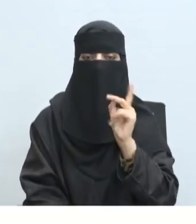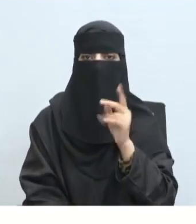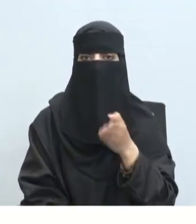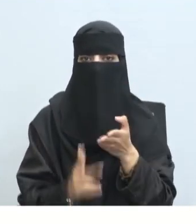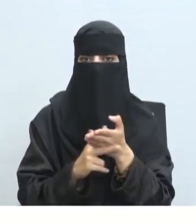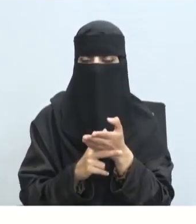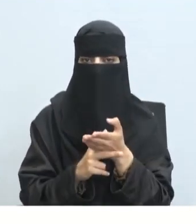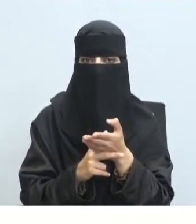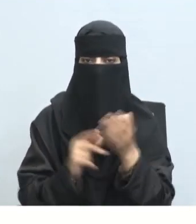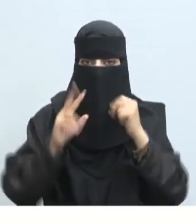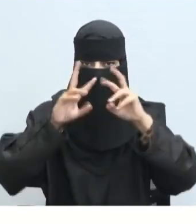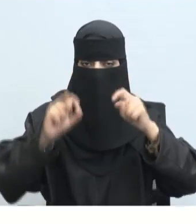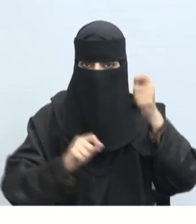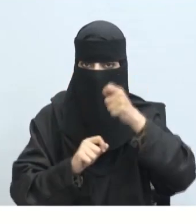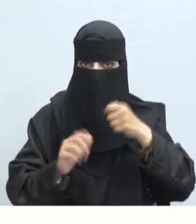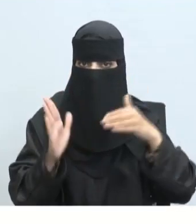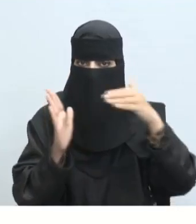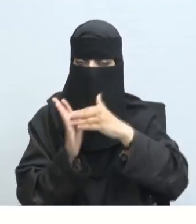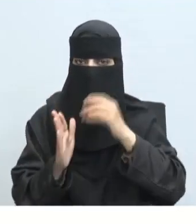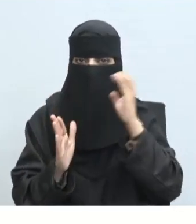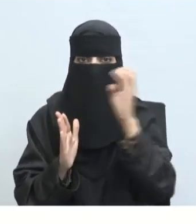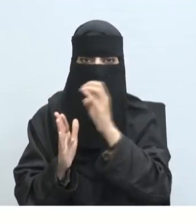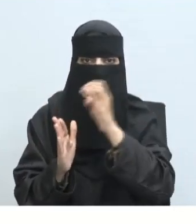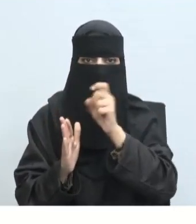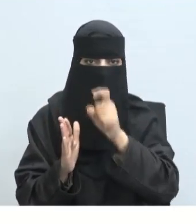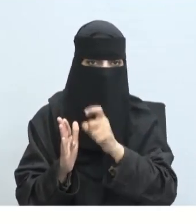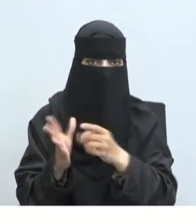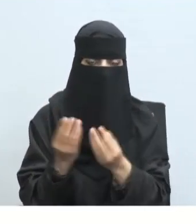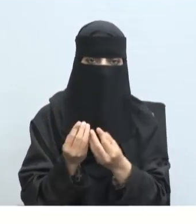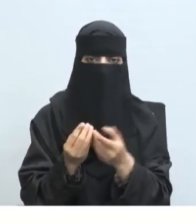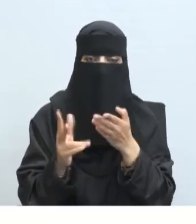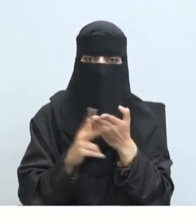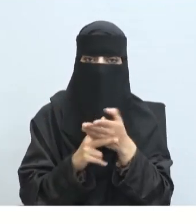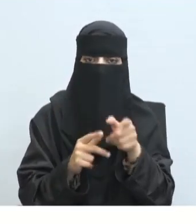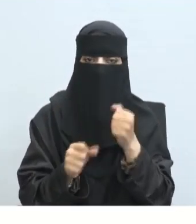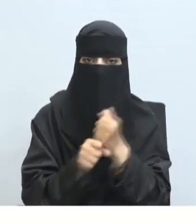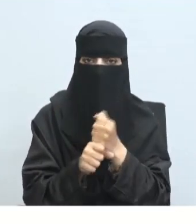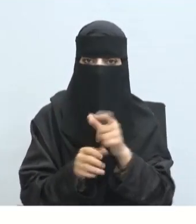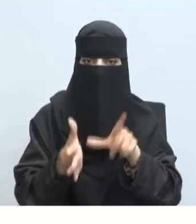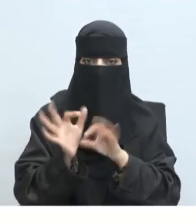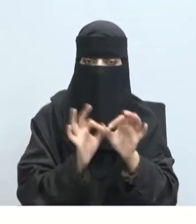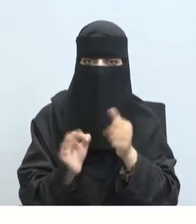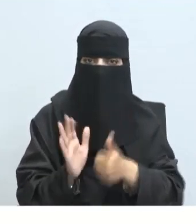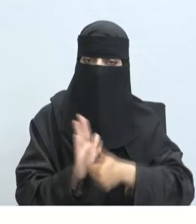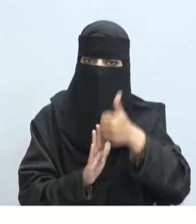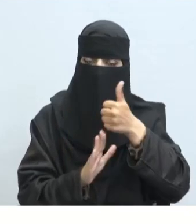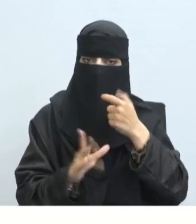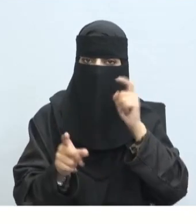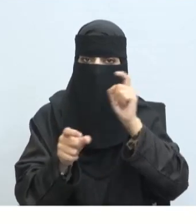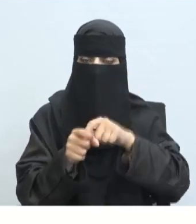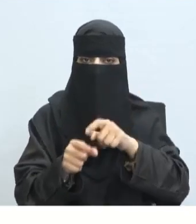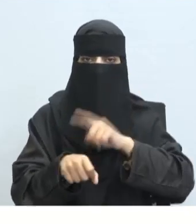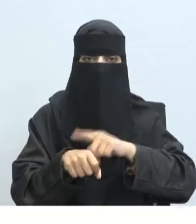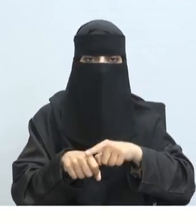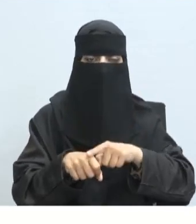خلال الابحاث نستطيع ان نصل الاجابه على التساؤلات وايضا من خلال عمل استطلاعات نستطيع ايضا الوصول